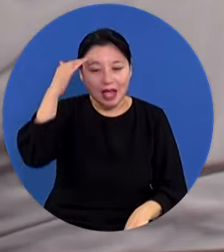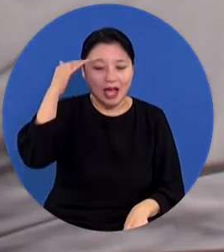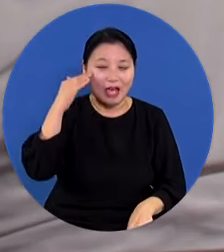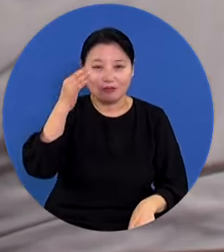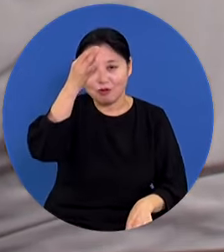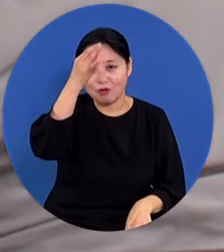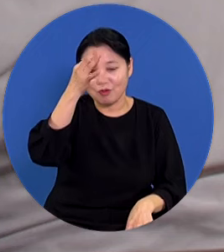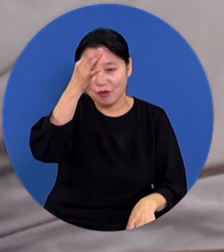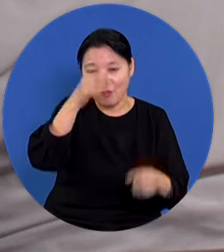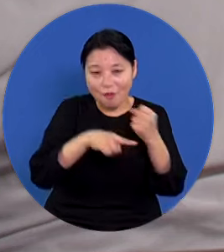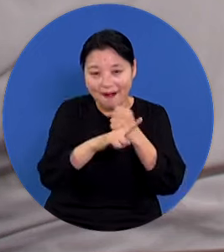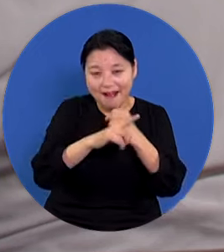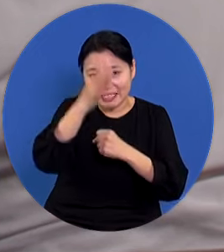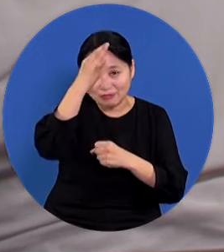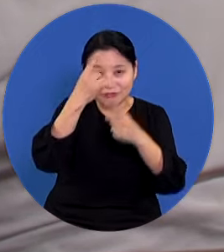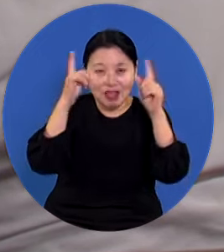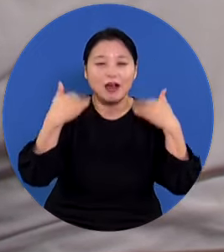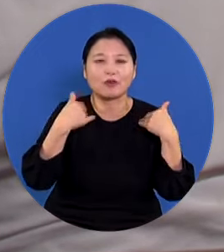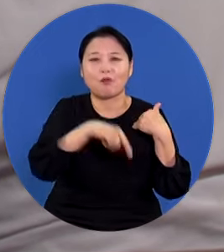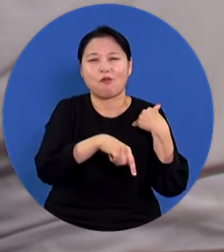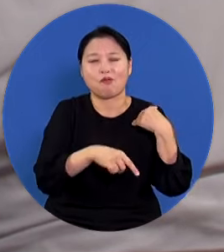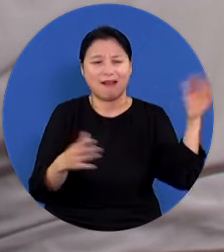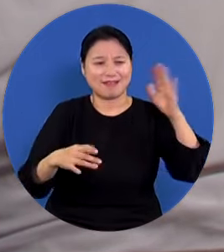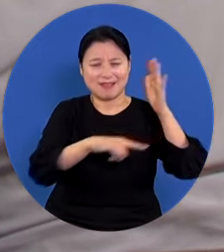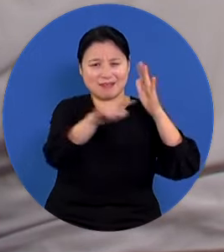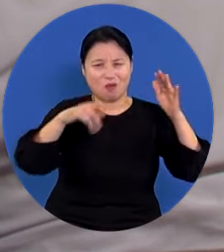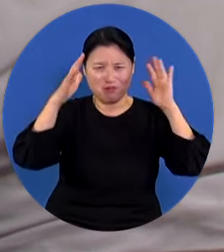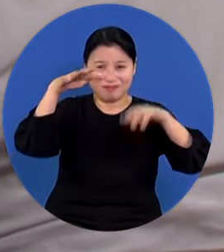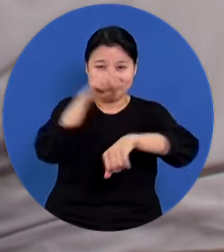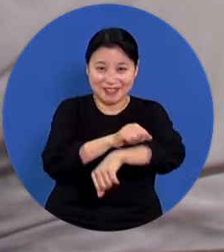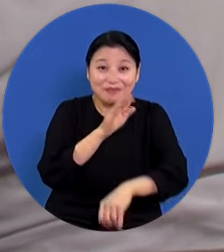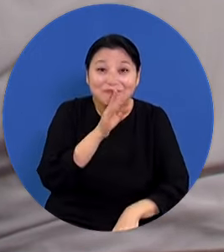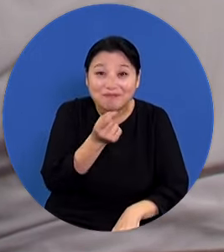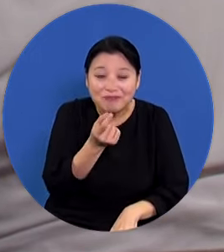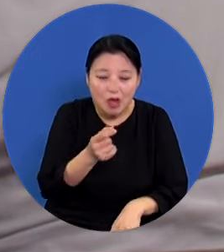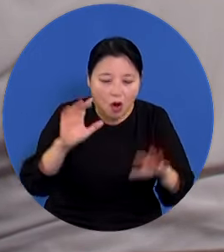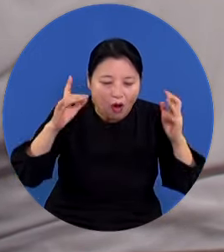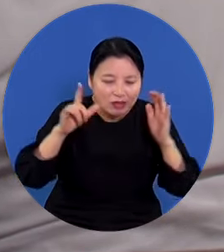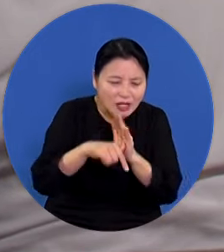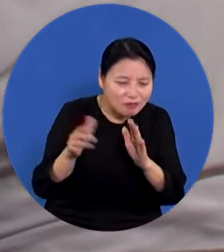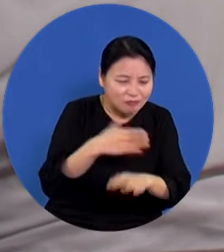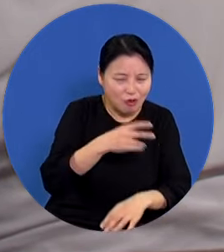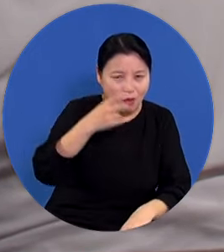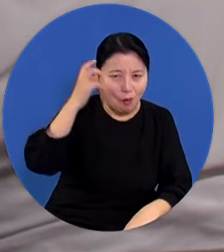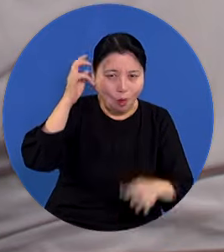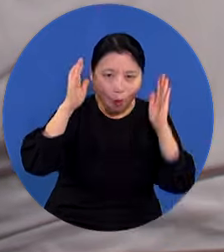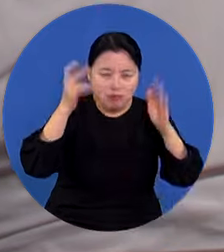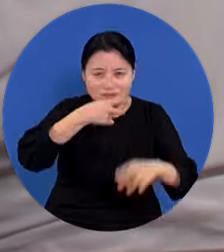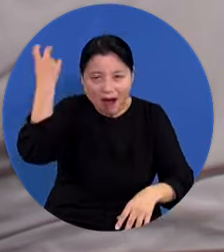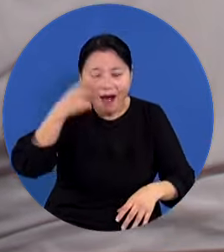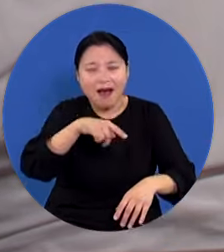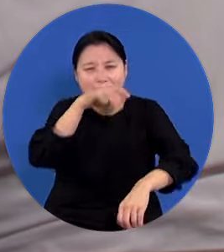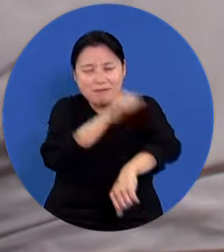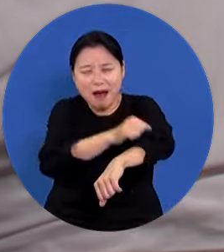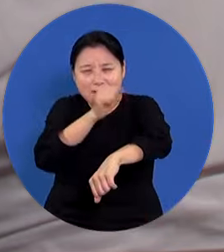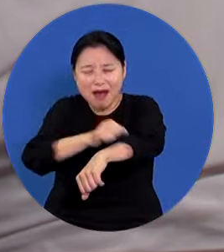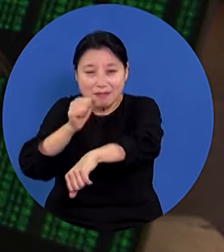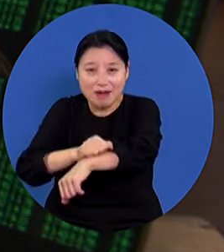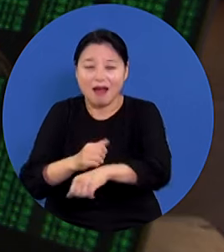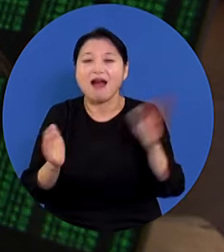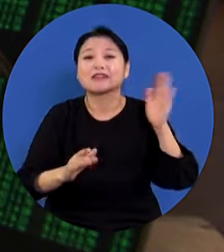최고의 대학인데 카이스트에 들어올 정도 학생이면 어려서부터 아주 수제 소리 듣고 공부 잘하던 그런 학생들이었을